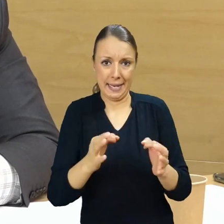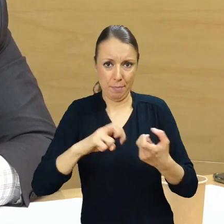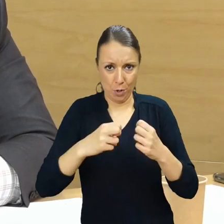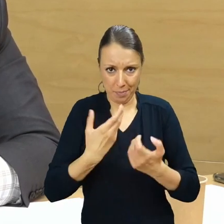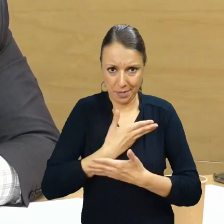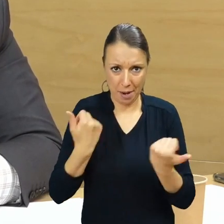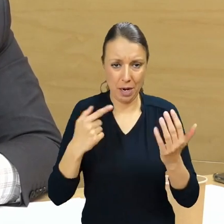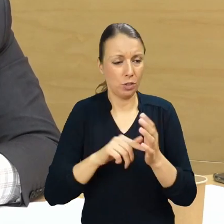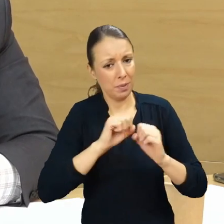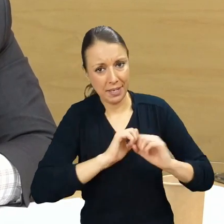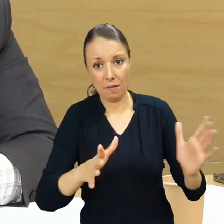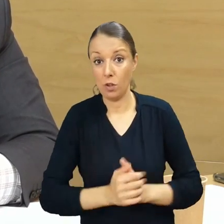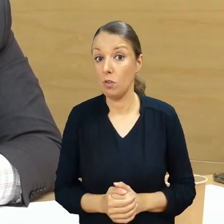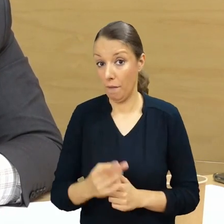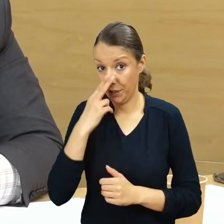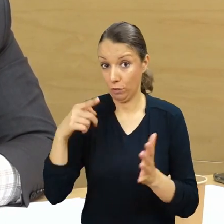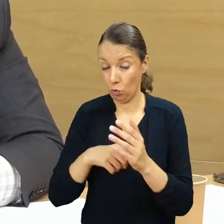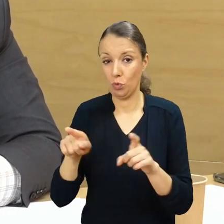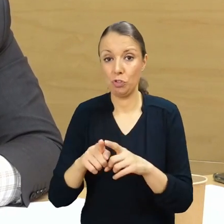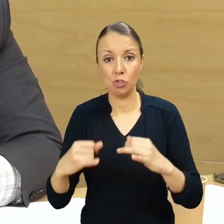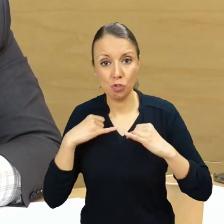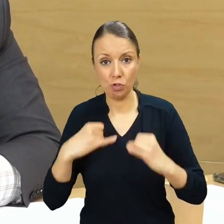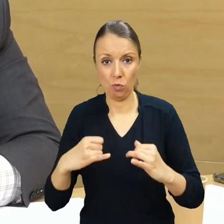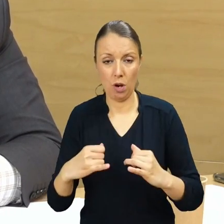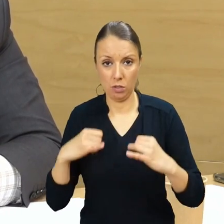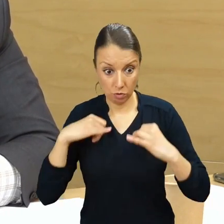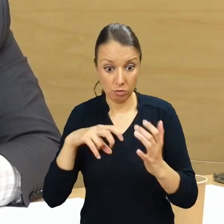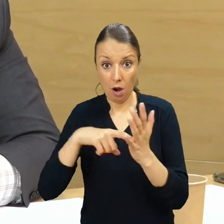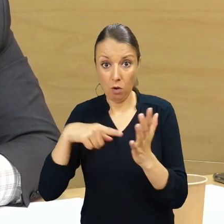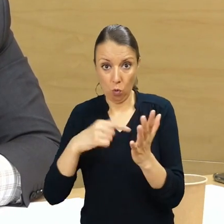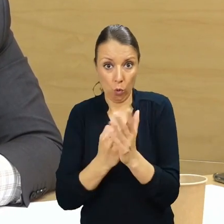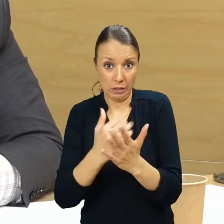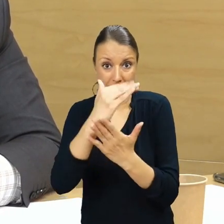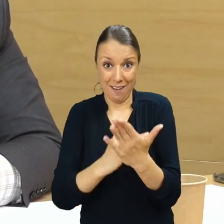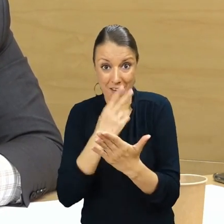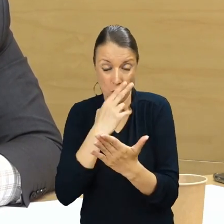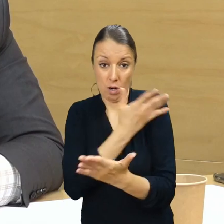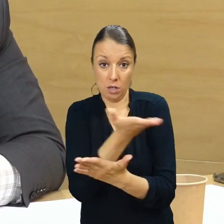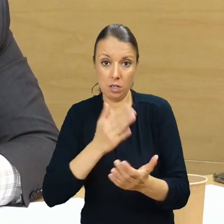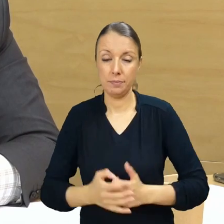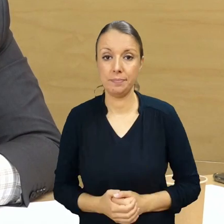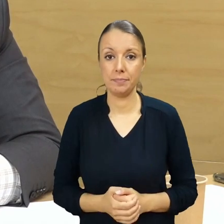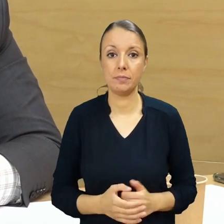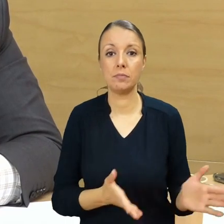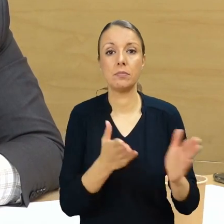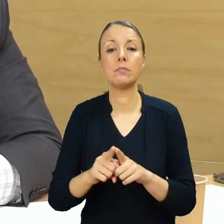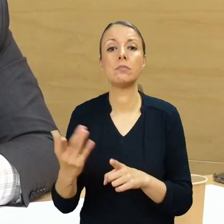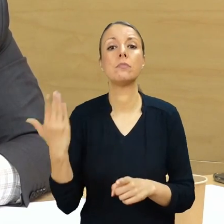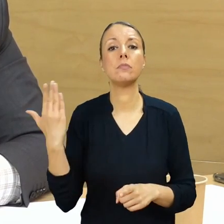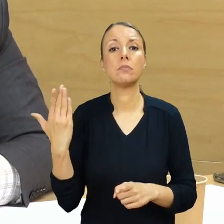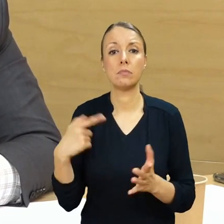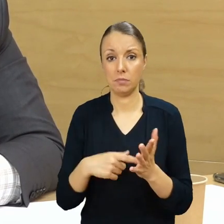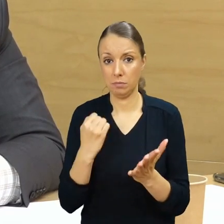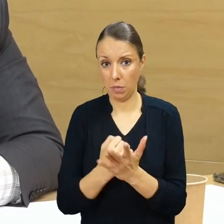To pokazuje też siłę tej ustawy. Taka najistotniejsza sprawa nasza w ostatnich latach to